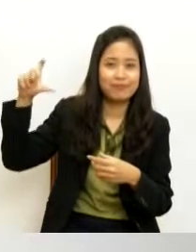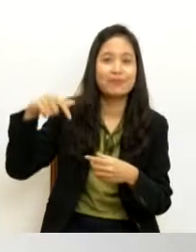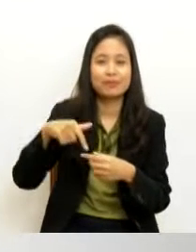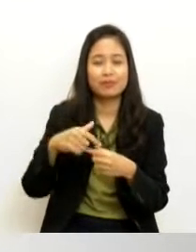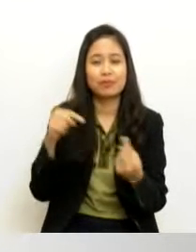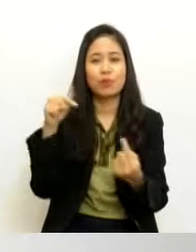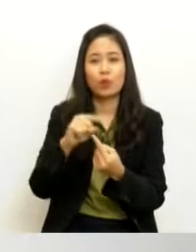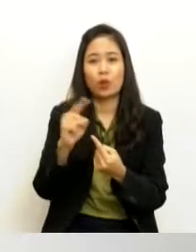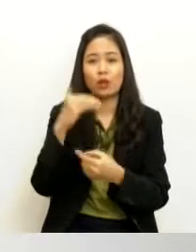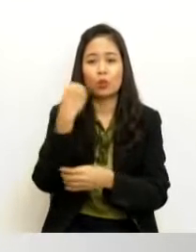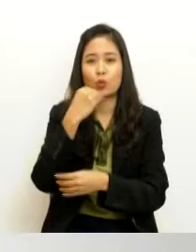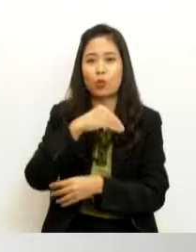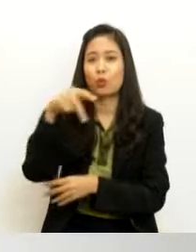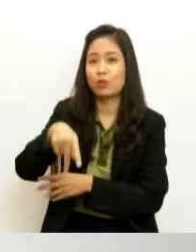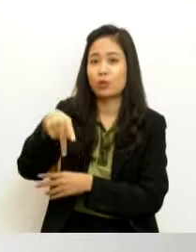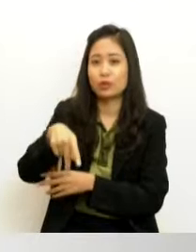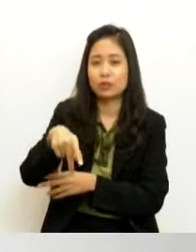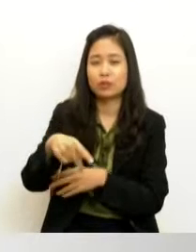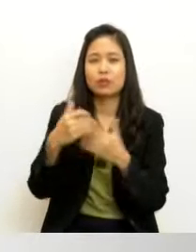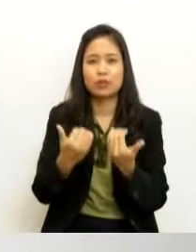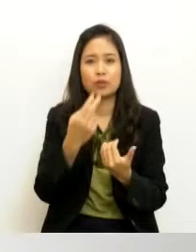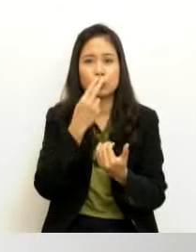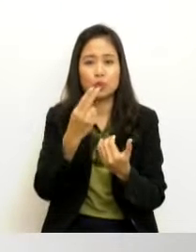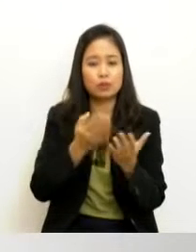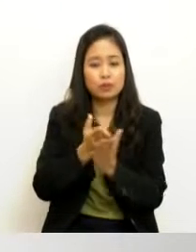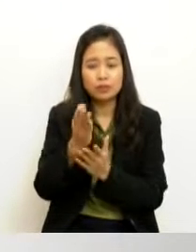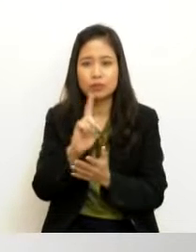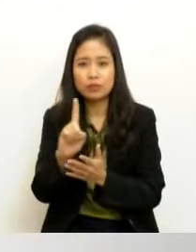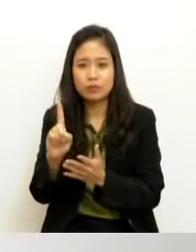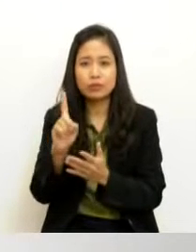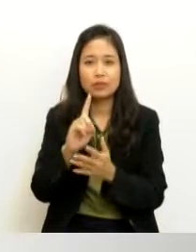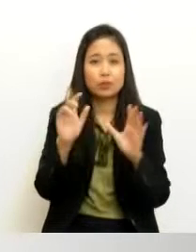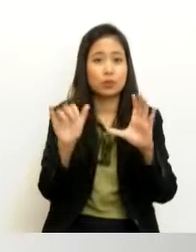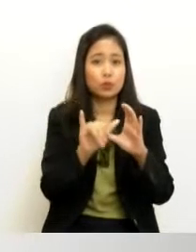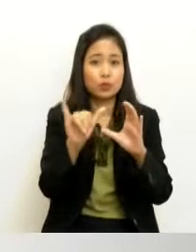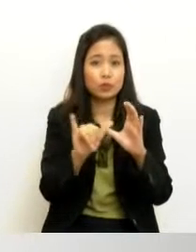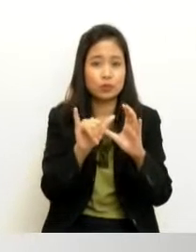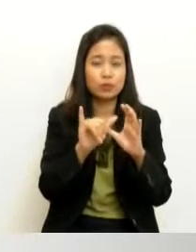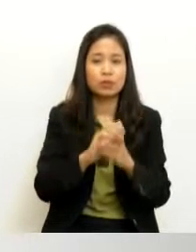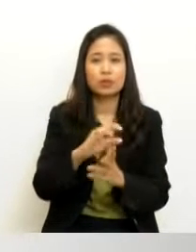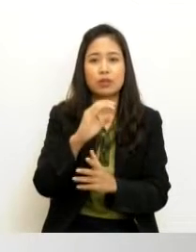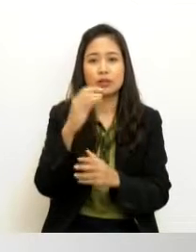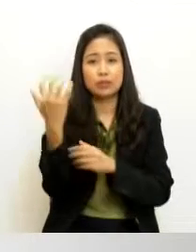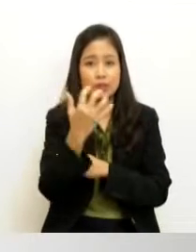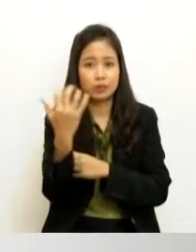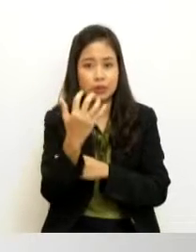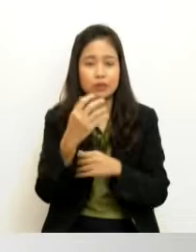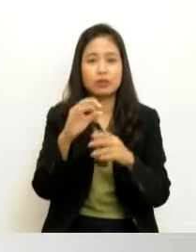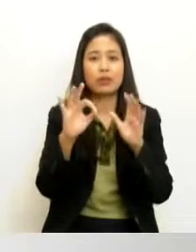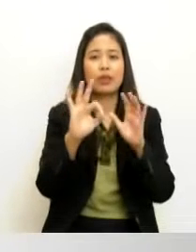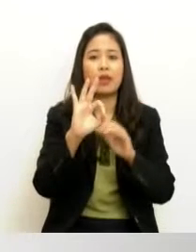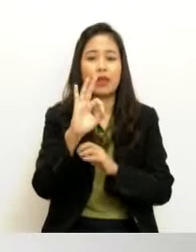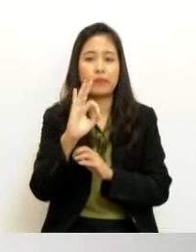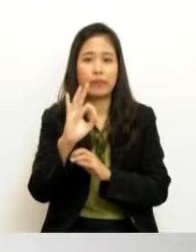การสดประจำวันพุธของเราค่ะผ่านในทุกช่องทางนะคะไม่ว่าจะเป็นทาง YouTube ช่อง OBEC Channel ค่ะทางแฟนเพจ Facebook